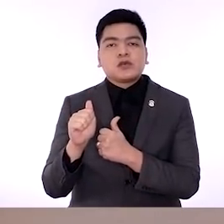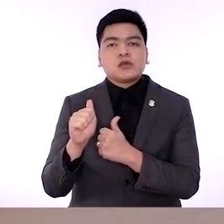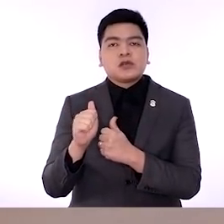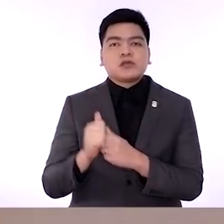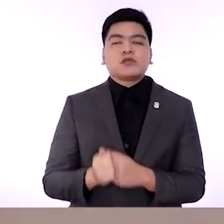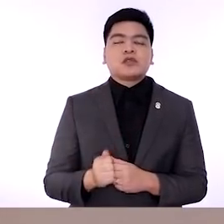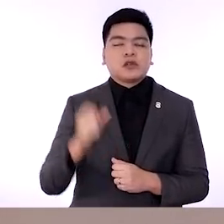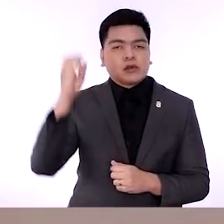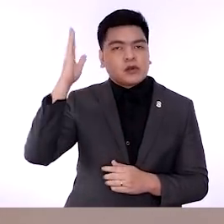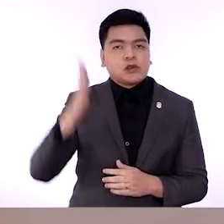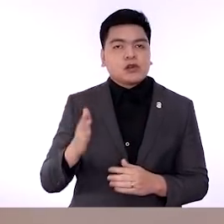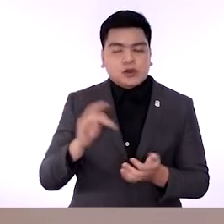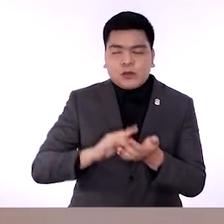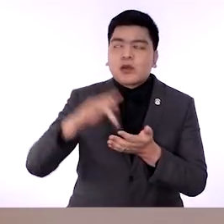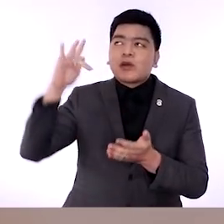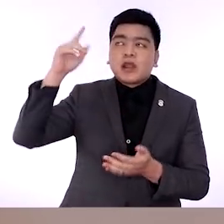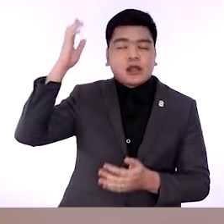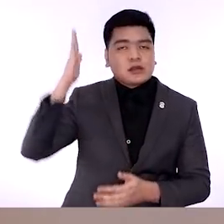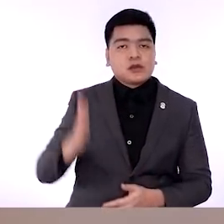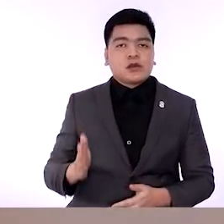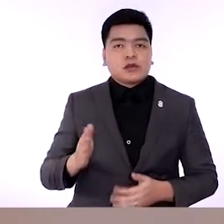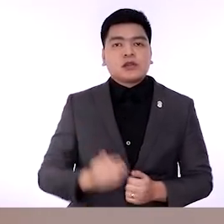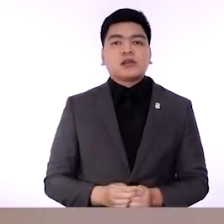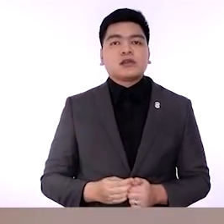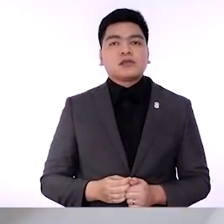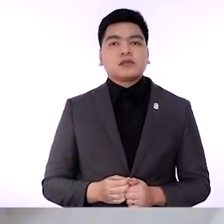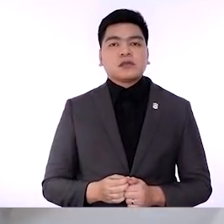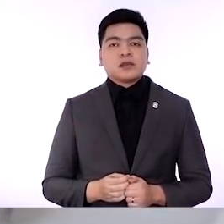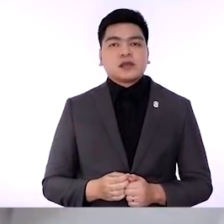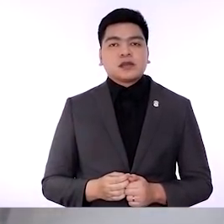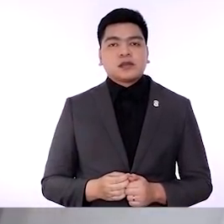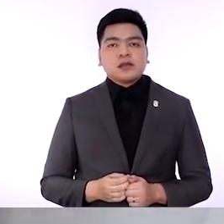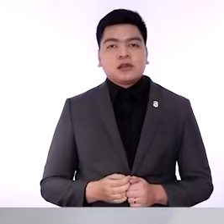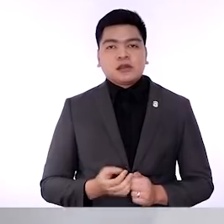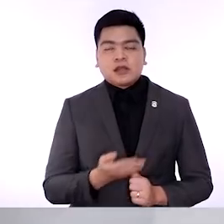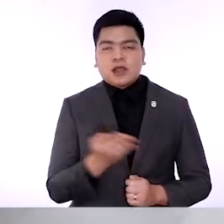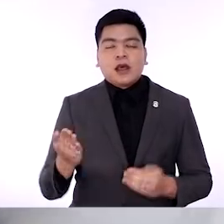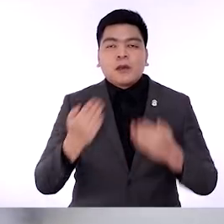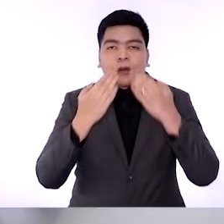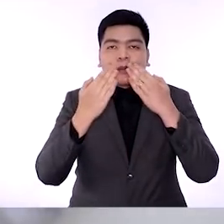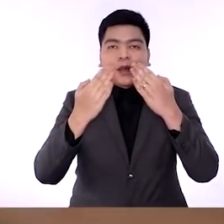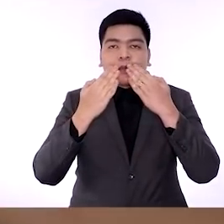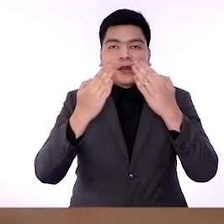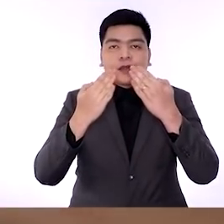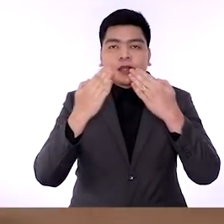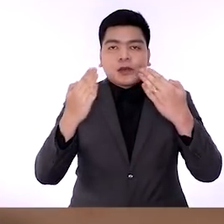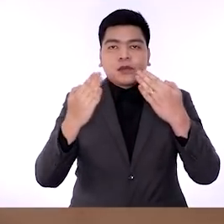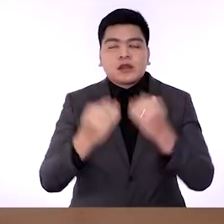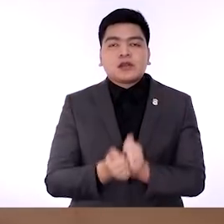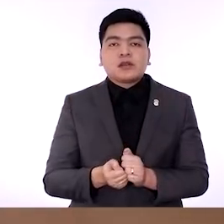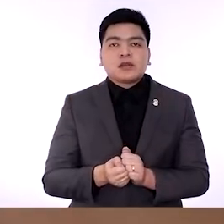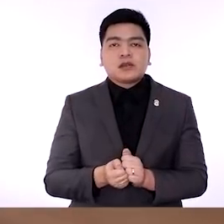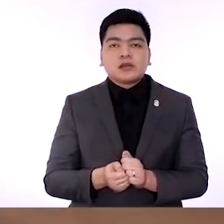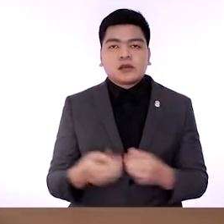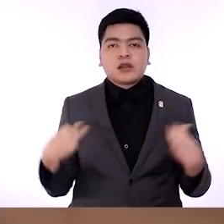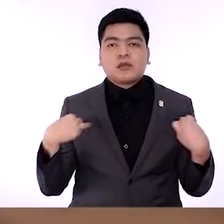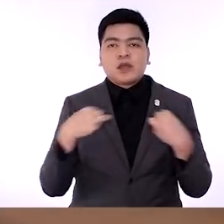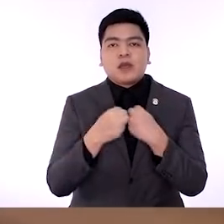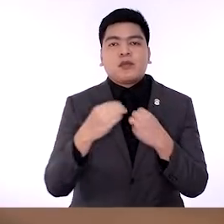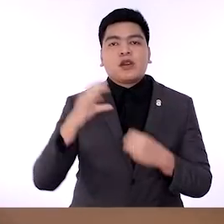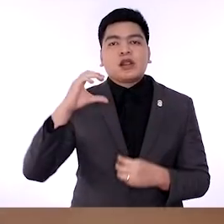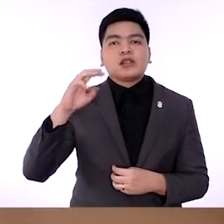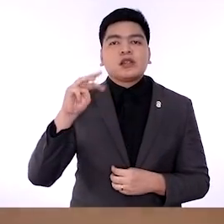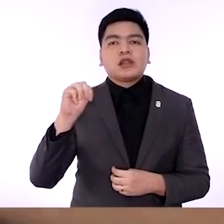sa kaluwalhatian po ng Diyos na lumikha po sa atin. Lubos na nagpapasalamat ang mga kaanib sa